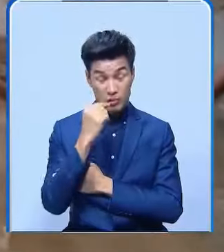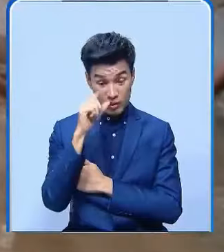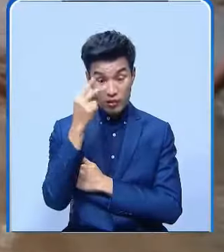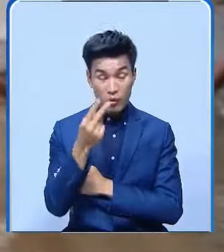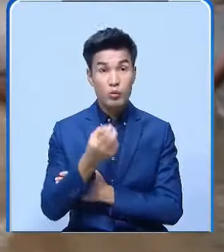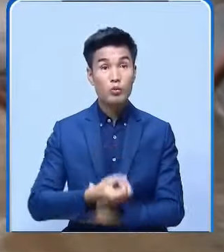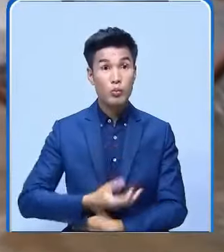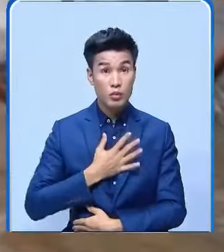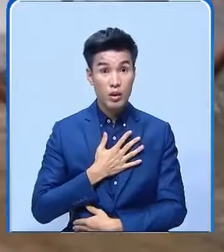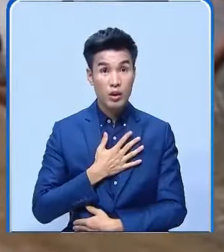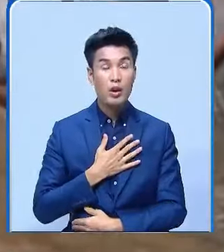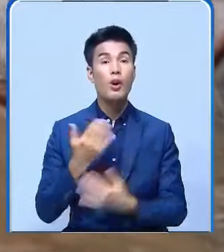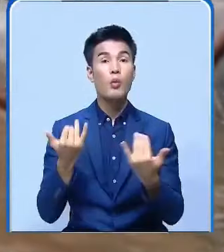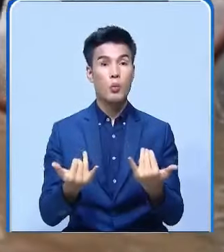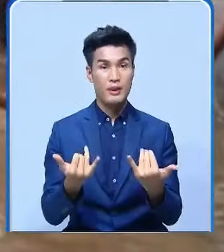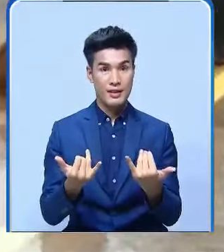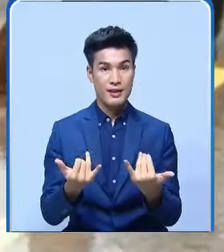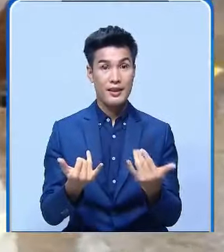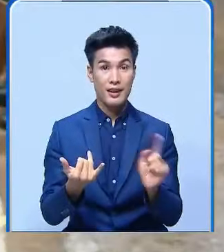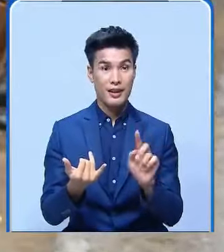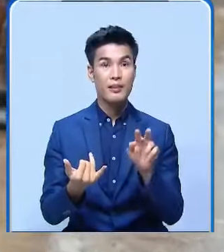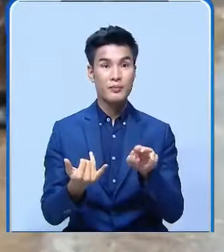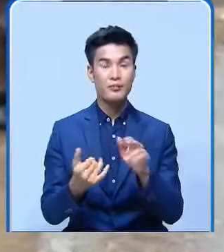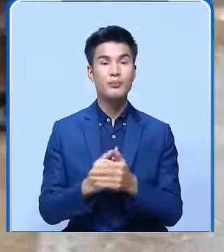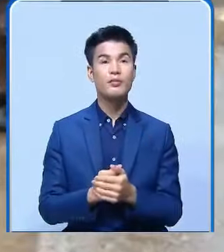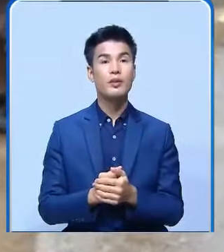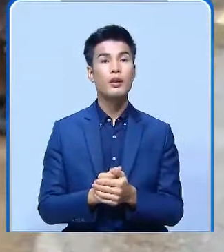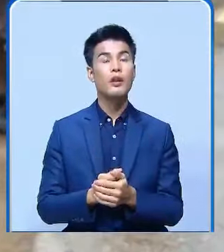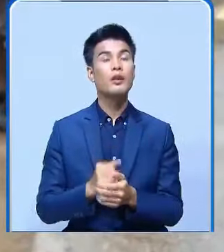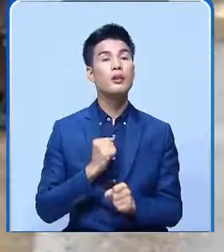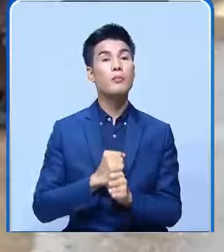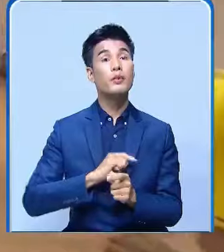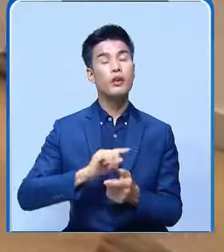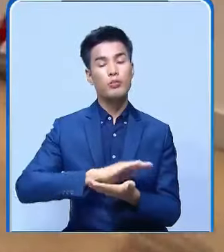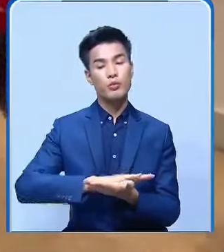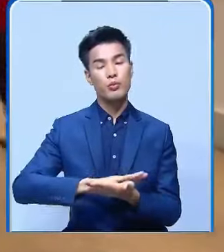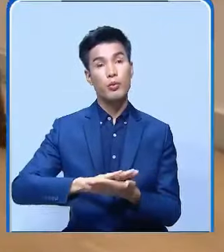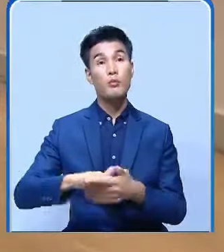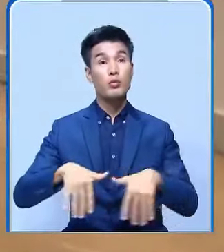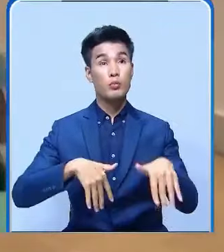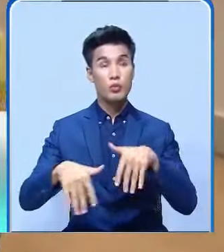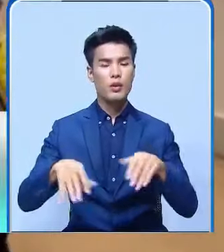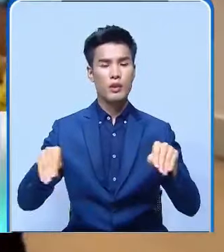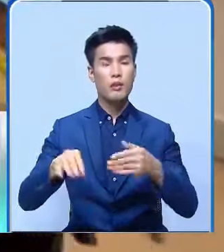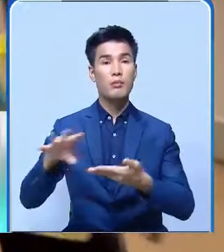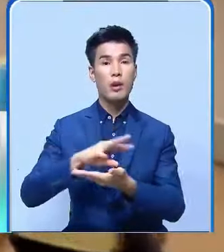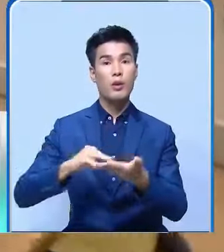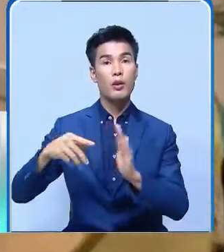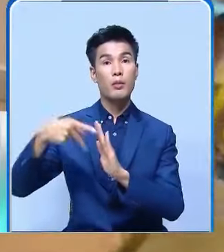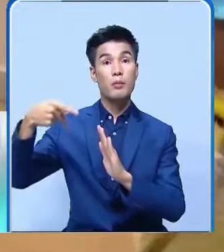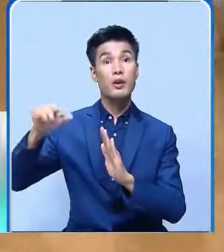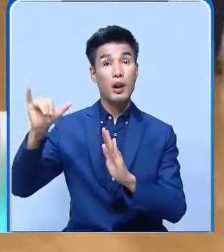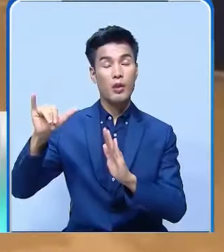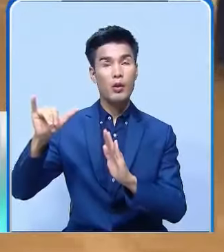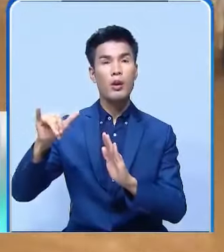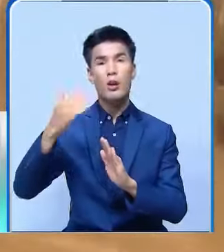จนี่ภาพล่าสุดจะเป็นแบบนี้นะคะความเสียหายที่เกิดขึ้นบริเวณชุมชนหน้ามหาวิทยาลัยพะเยาเนี่ยหลัง